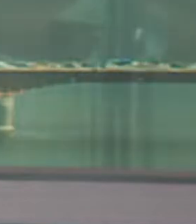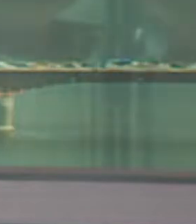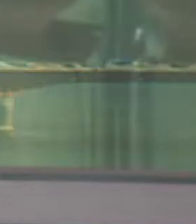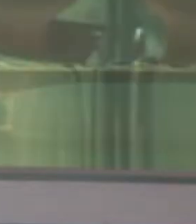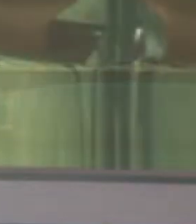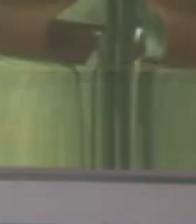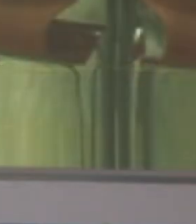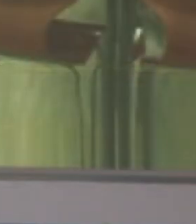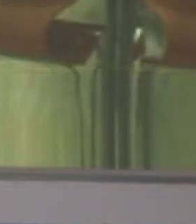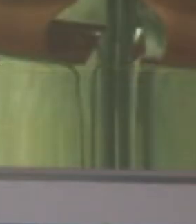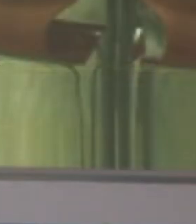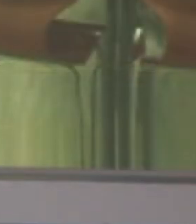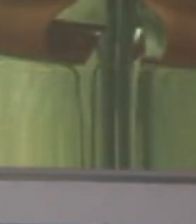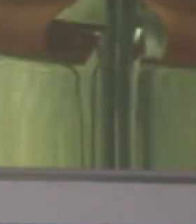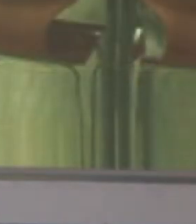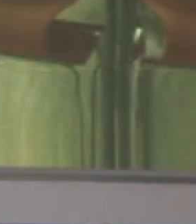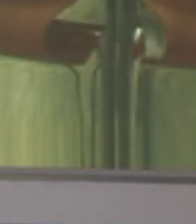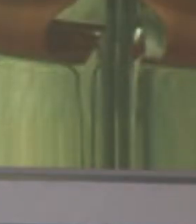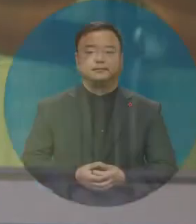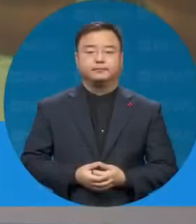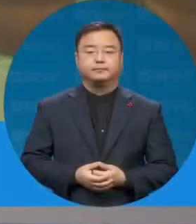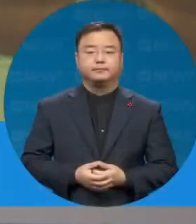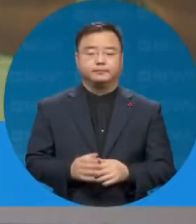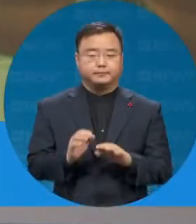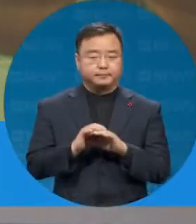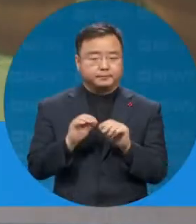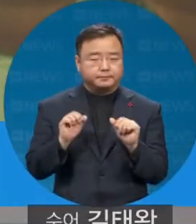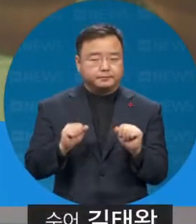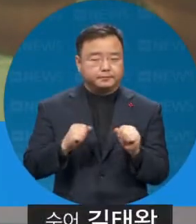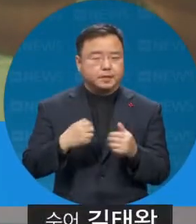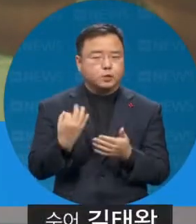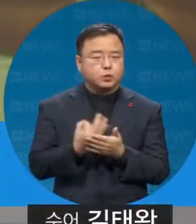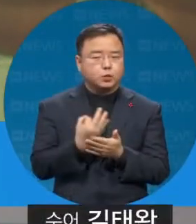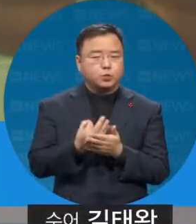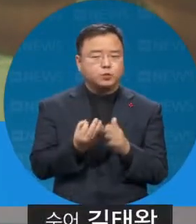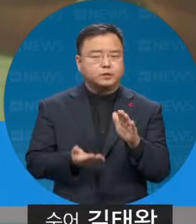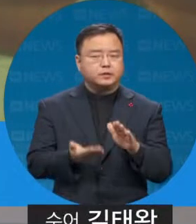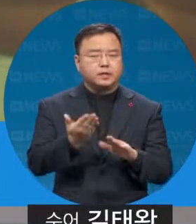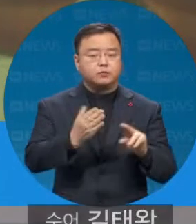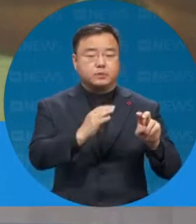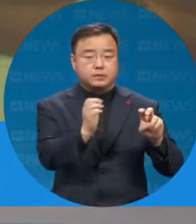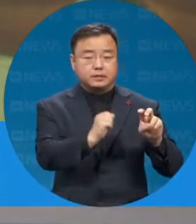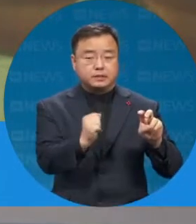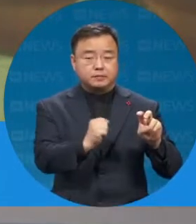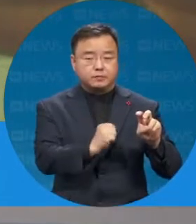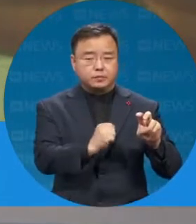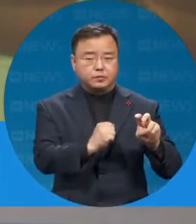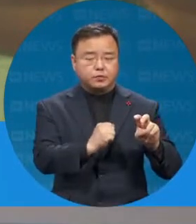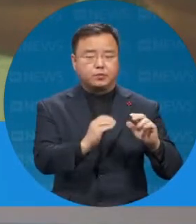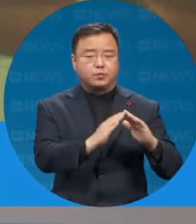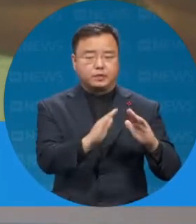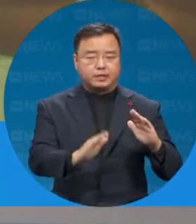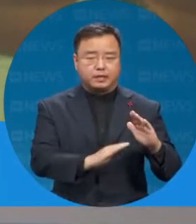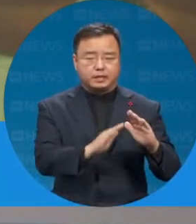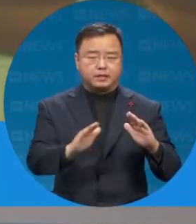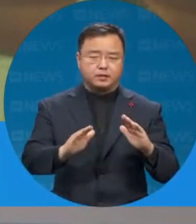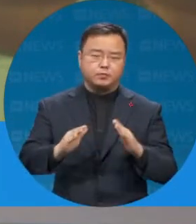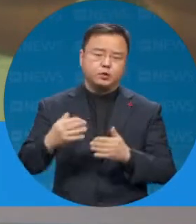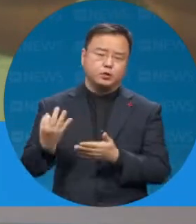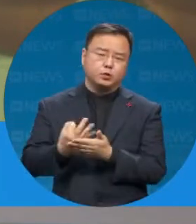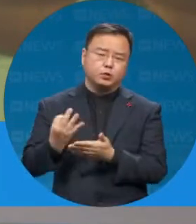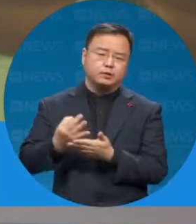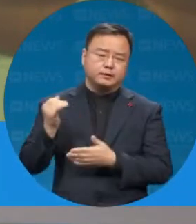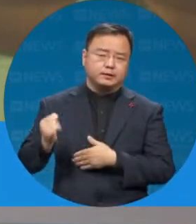소득 상위 20% 에 해당하는 고소득 가구가 저소득 가구에 비해 자녀 사교육비를 8배 더